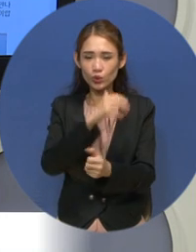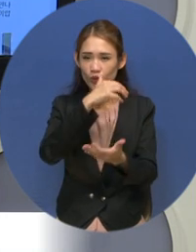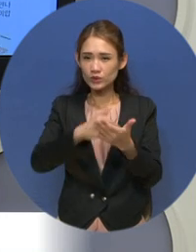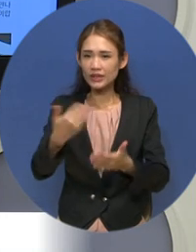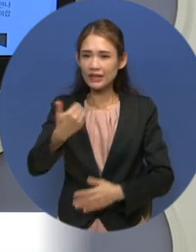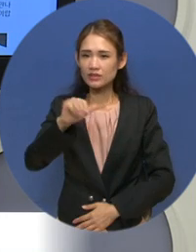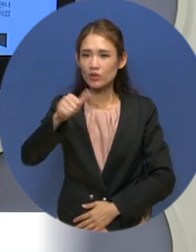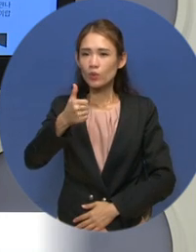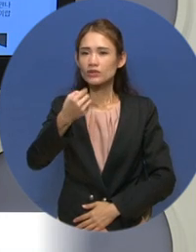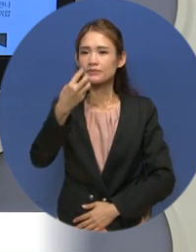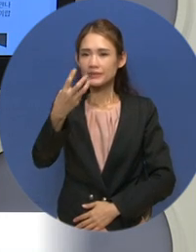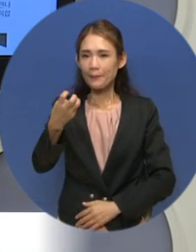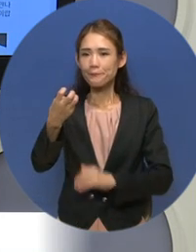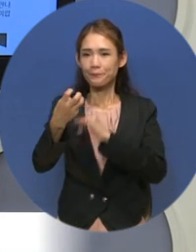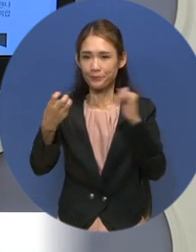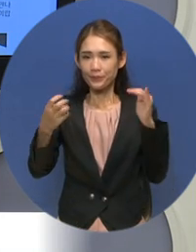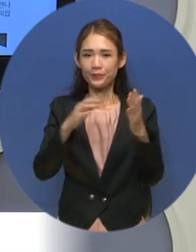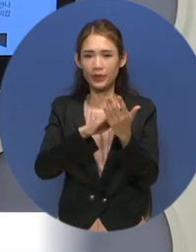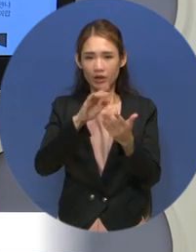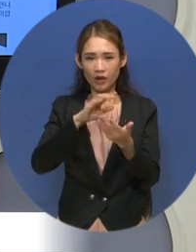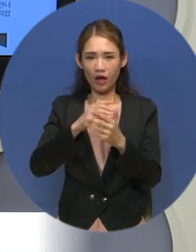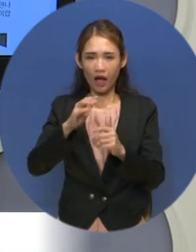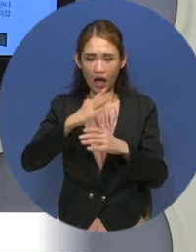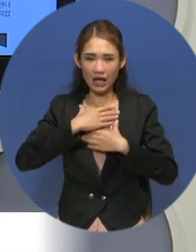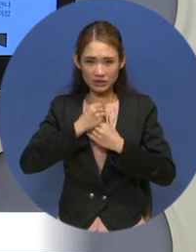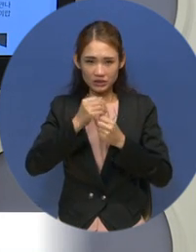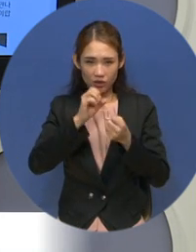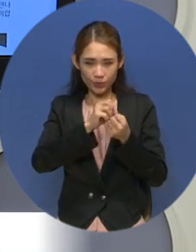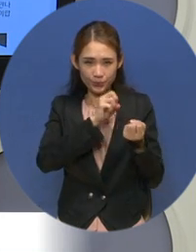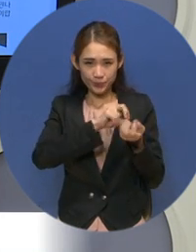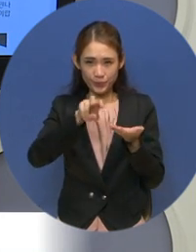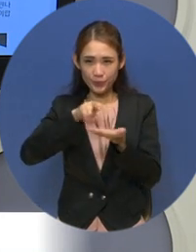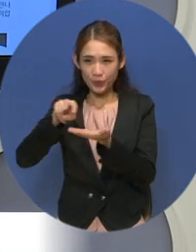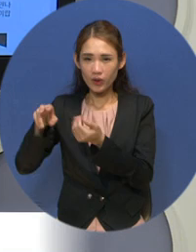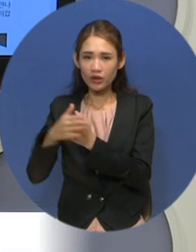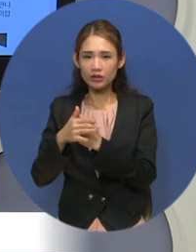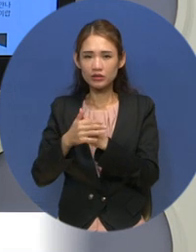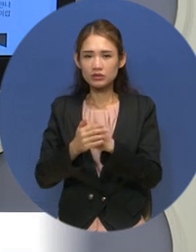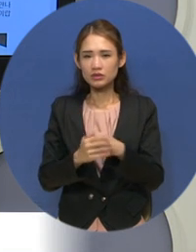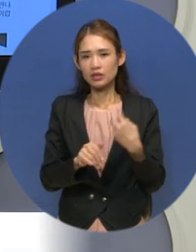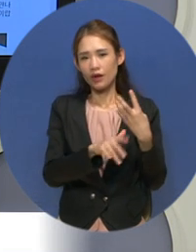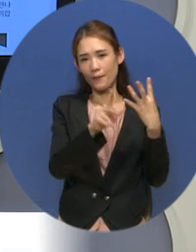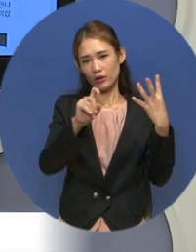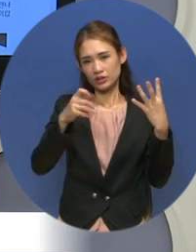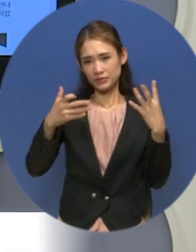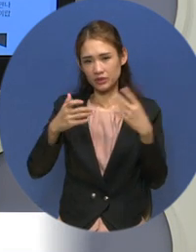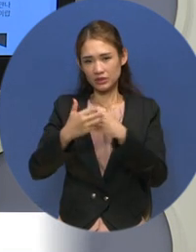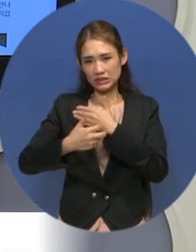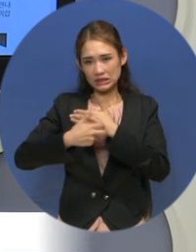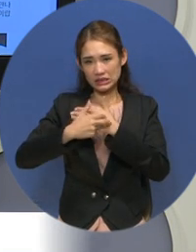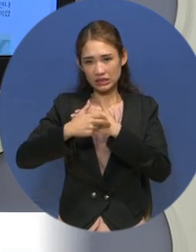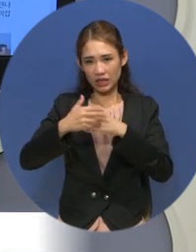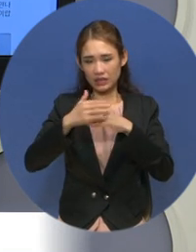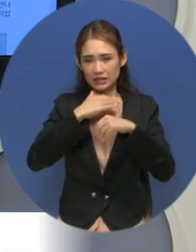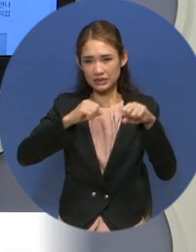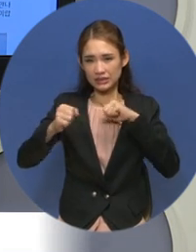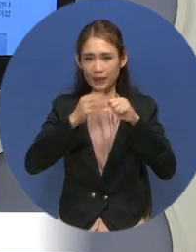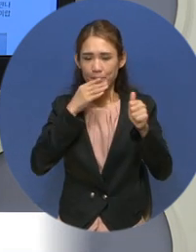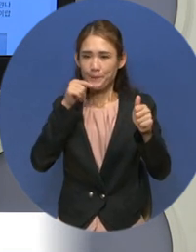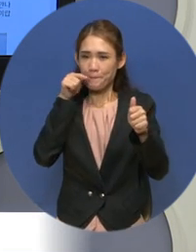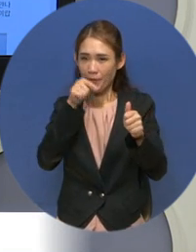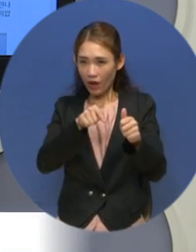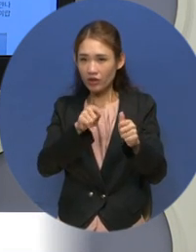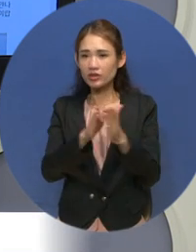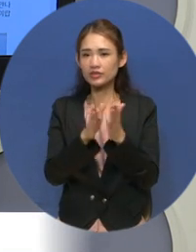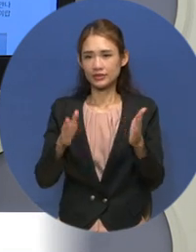53명 에 대해 안전 안내 문자를 발송하고 지난 14일 호로 날 9 진단검사 이행 명령을 발동해